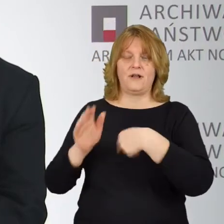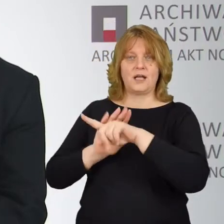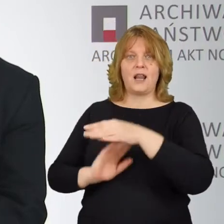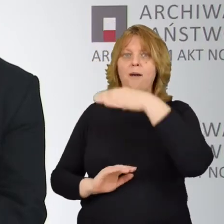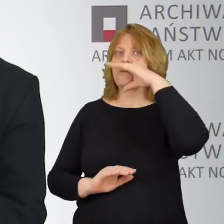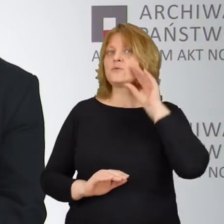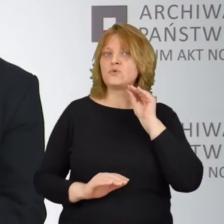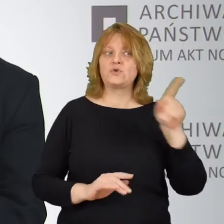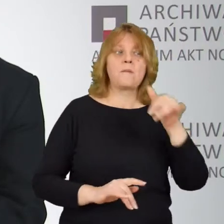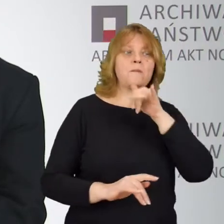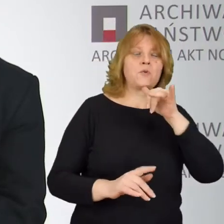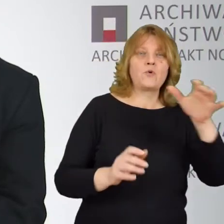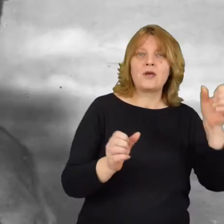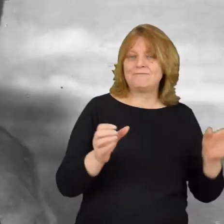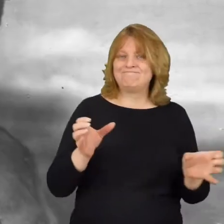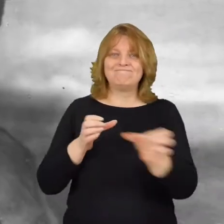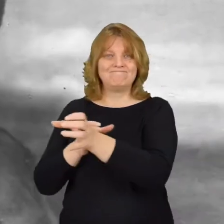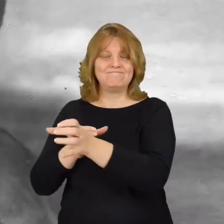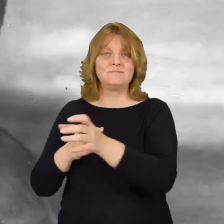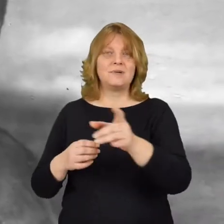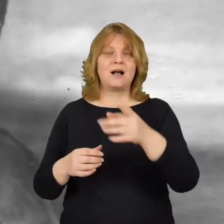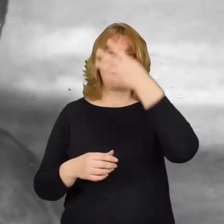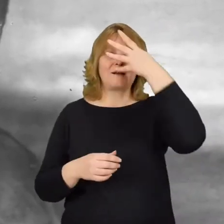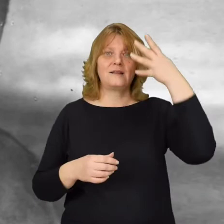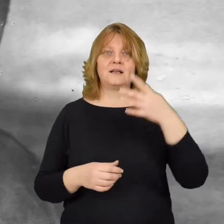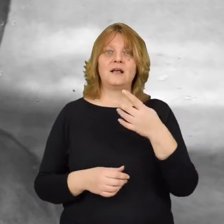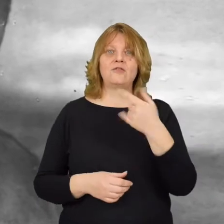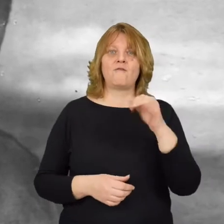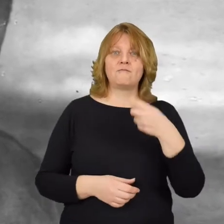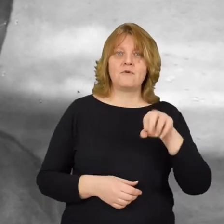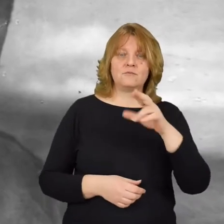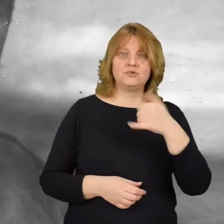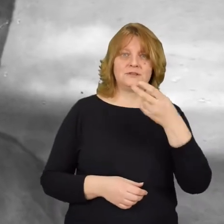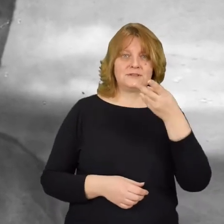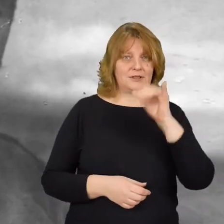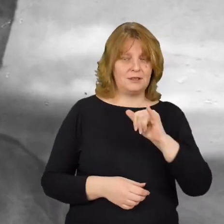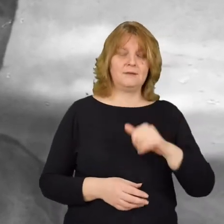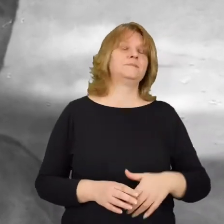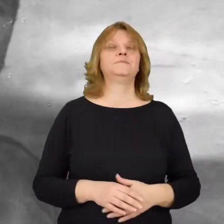Józefowi Piłsudskiemu, próbuje przeforsować kandydaturę generała Dowbor-Muśnickiego.